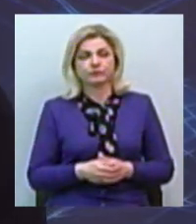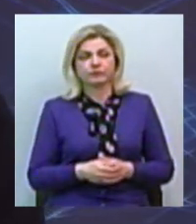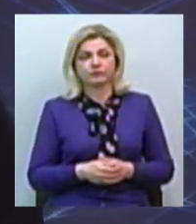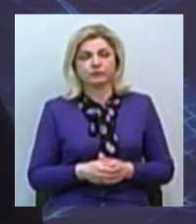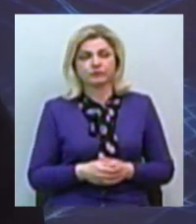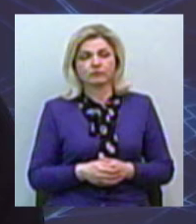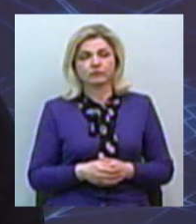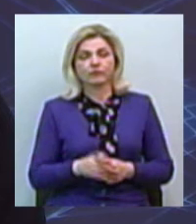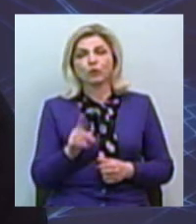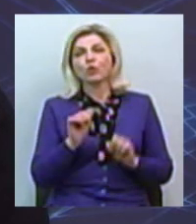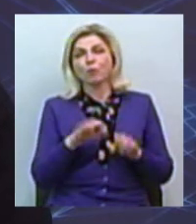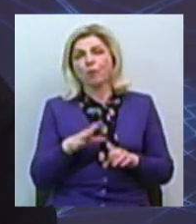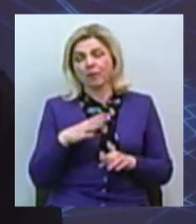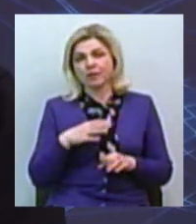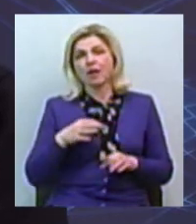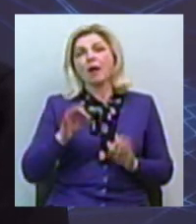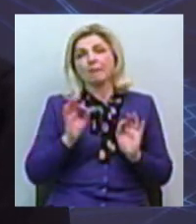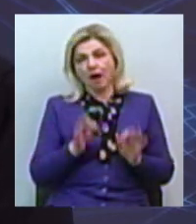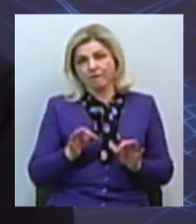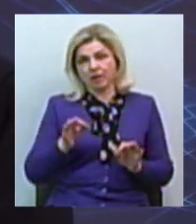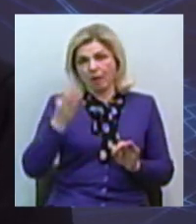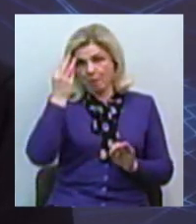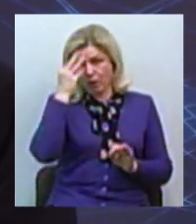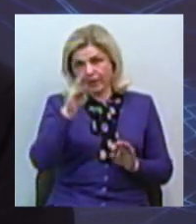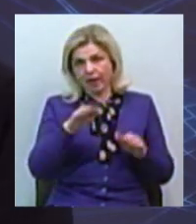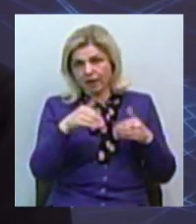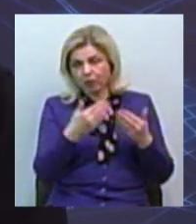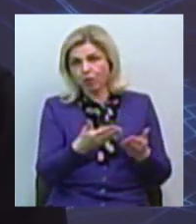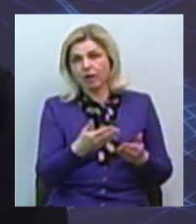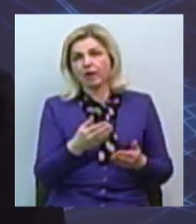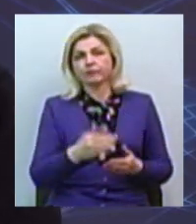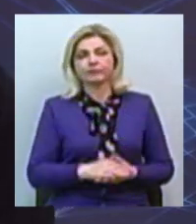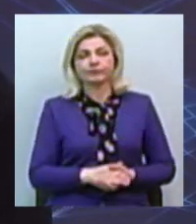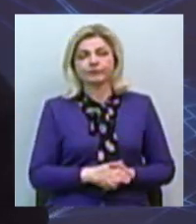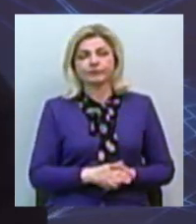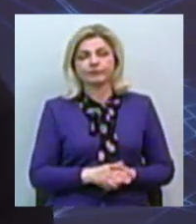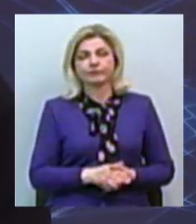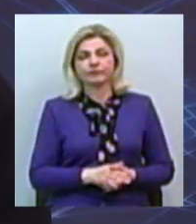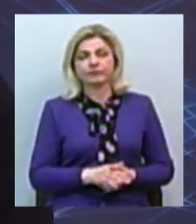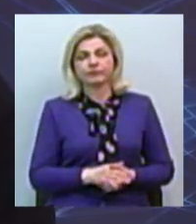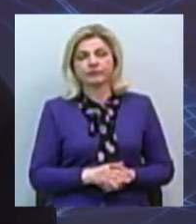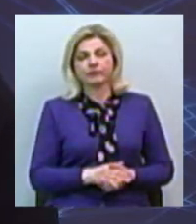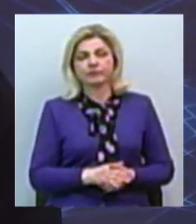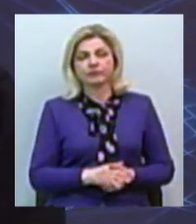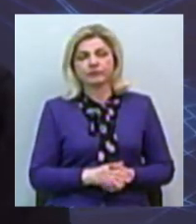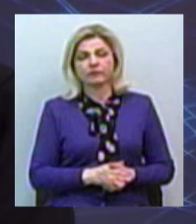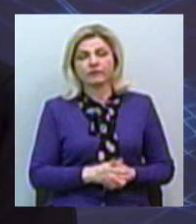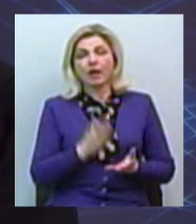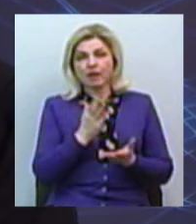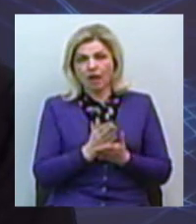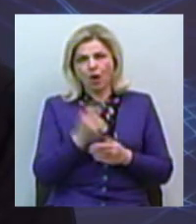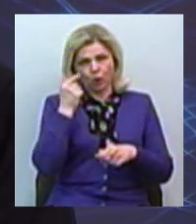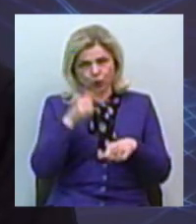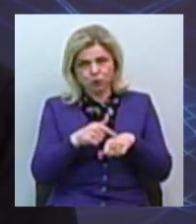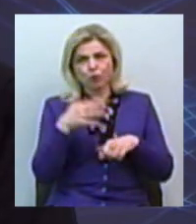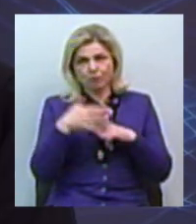більш преференційною моделлю, але не виключає першу модель. Так, і ці дві моделі, є зрозуміння у команди, що ці